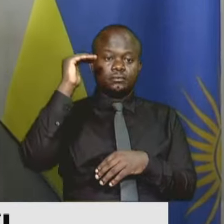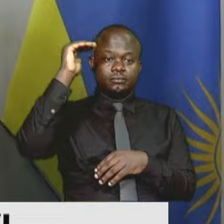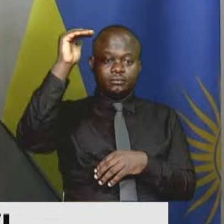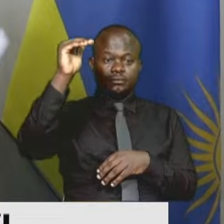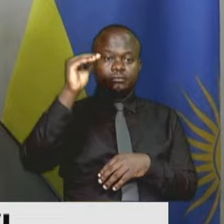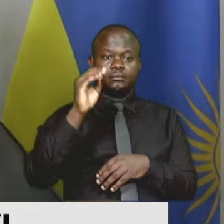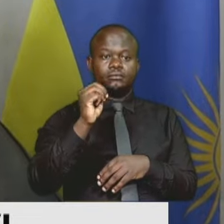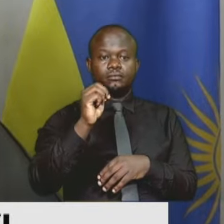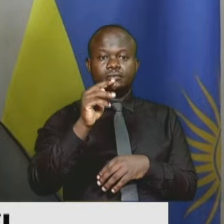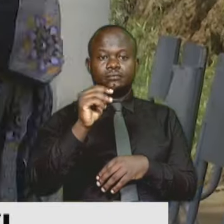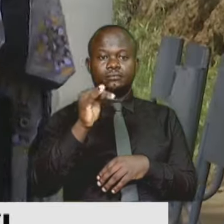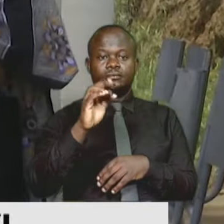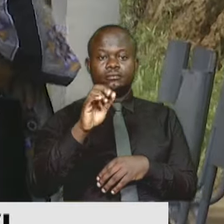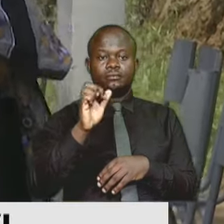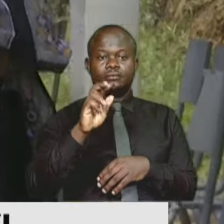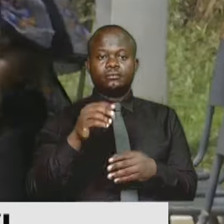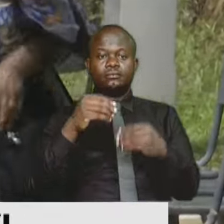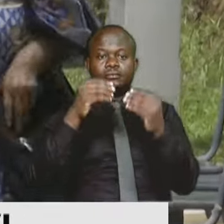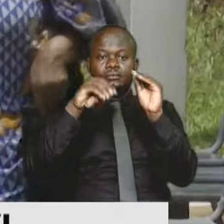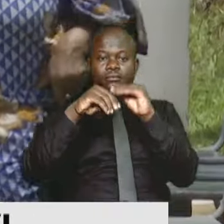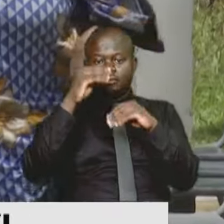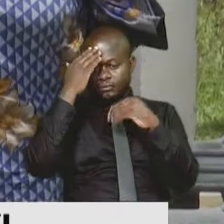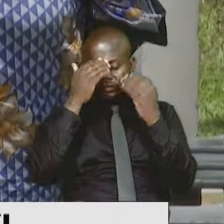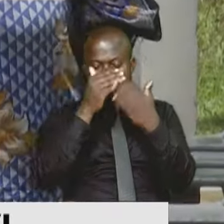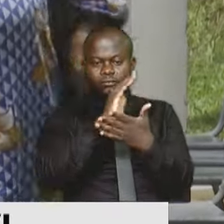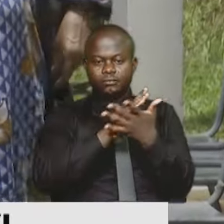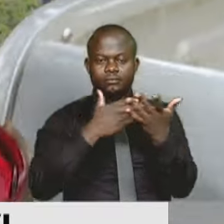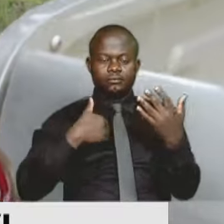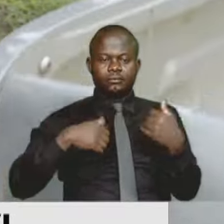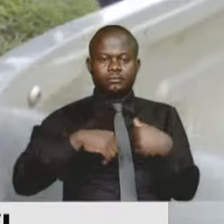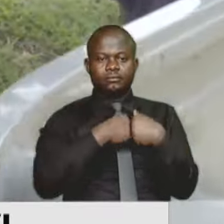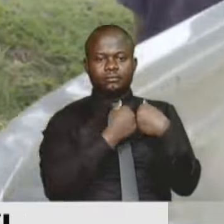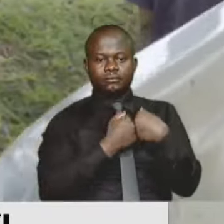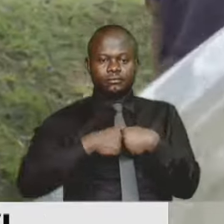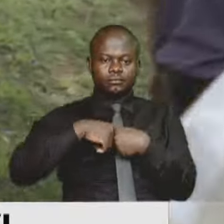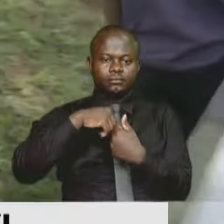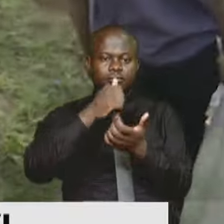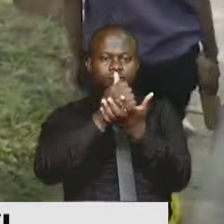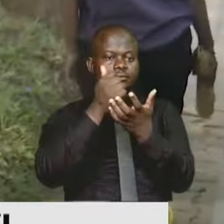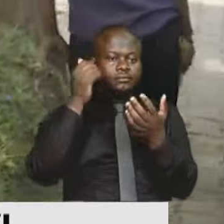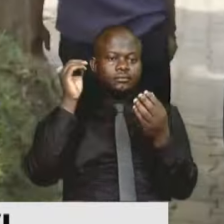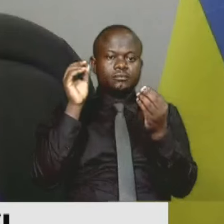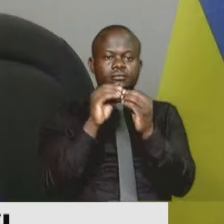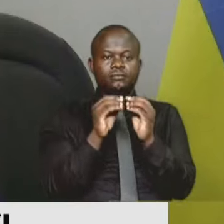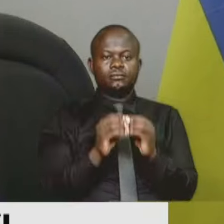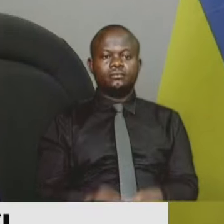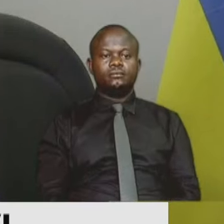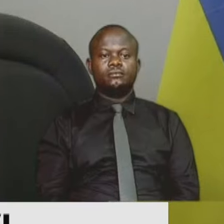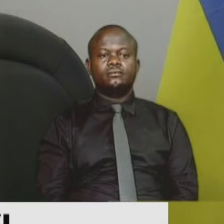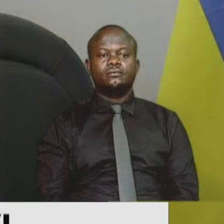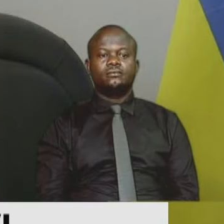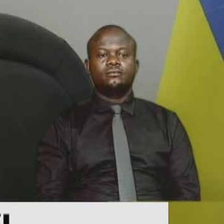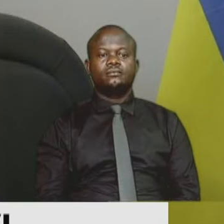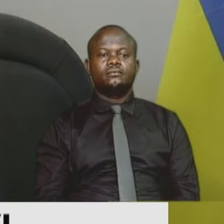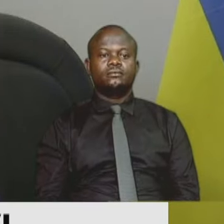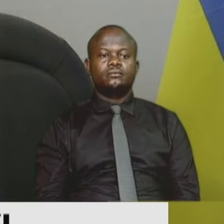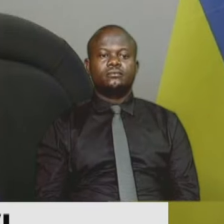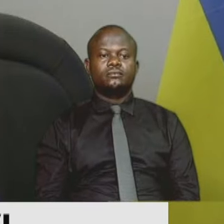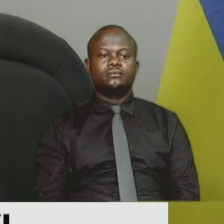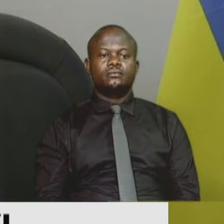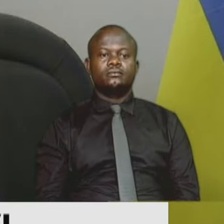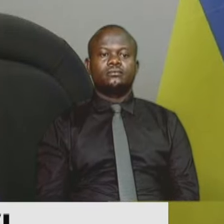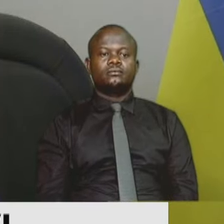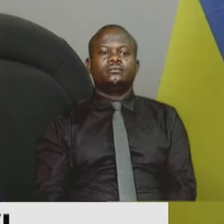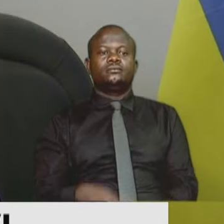avuga ko zirimo gutanga umusaruro kuko hari abari bafitanye amakimbirane bafashijwe kumvikana. 23 kugeza 24 mu